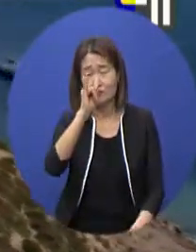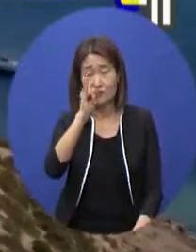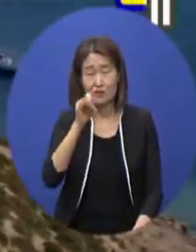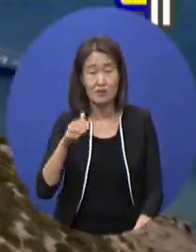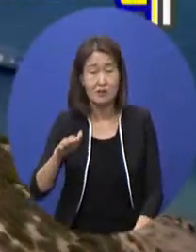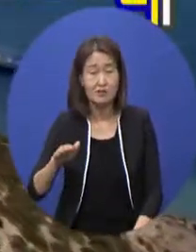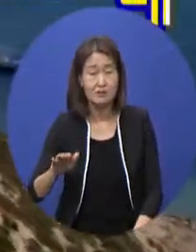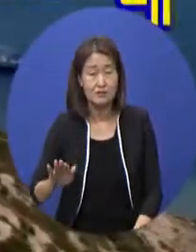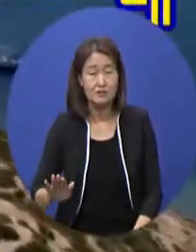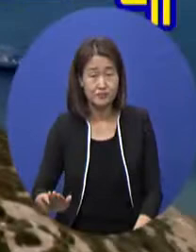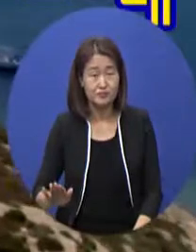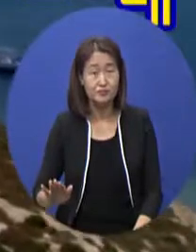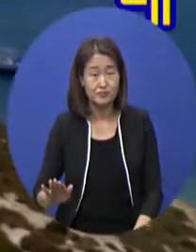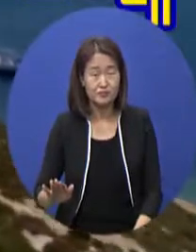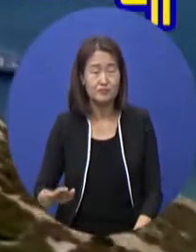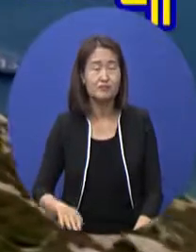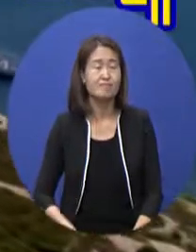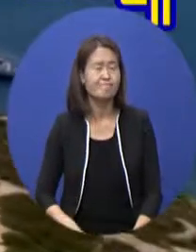밀려오는데